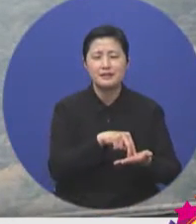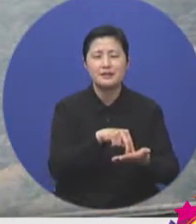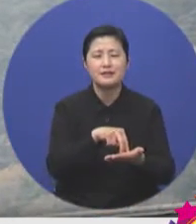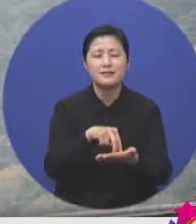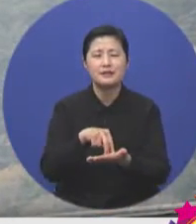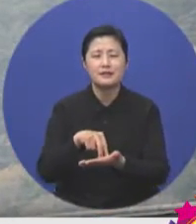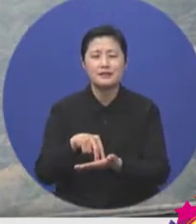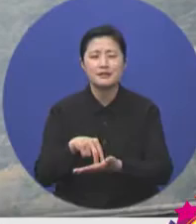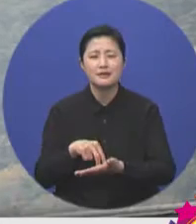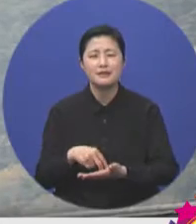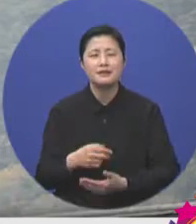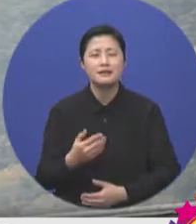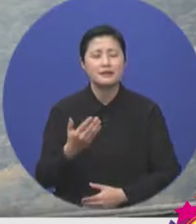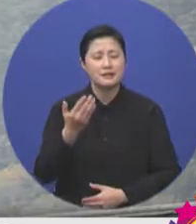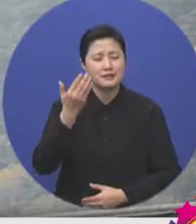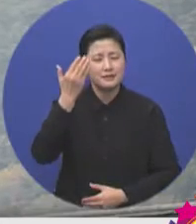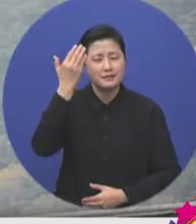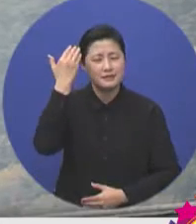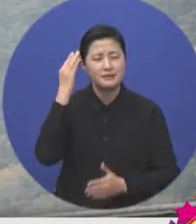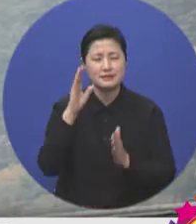외로인